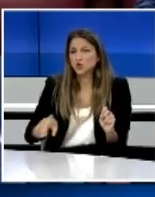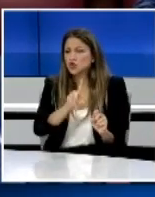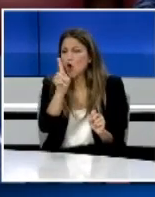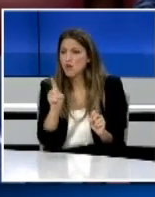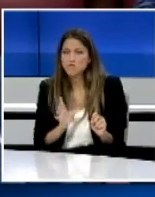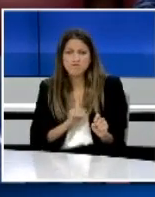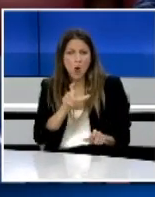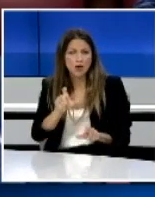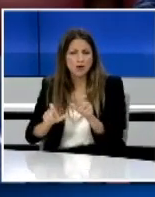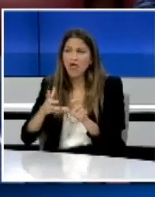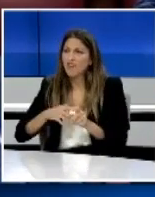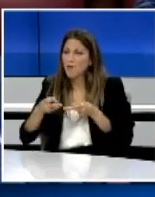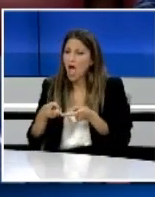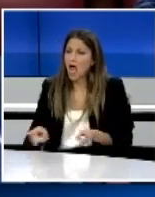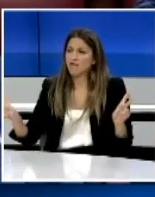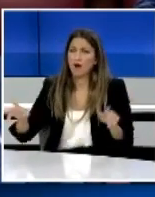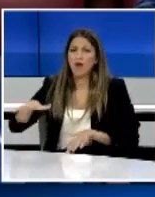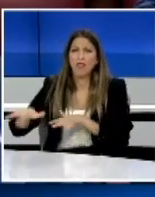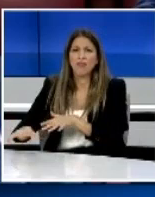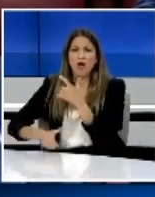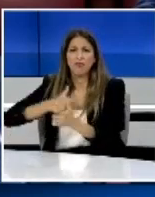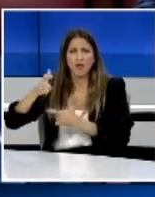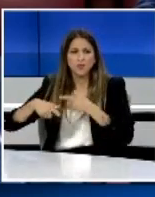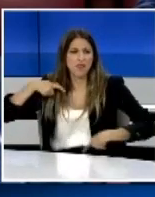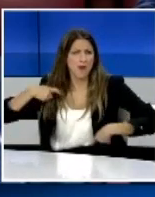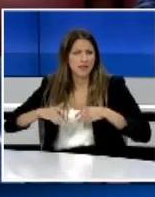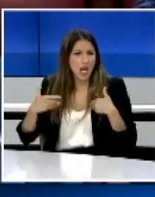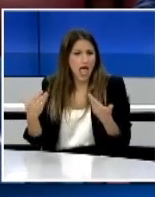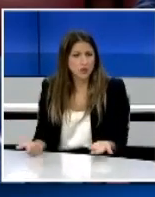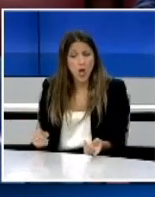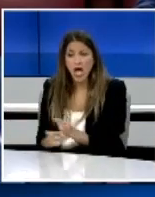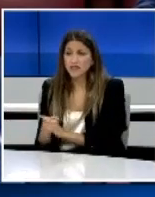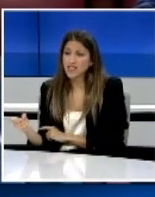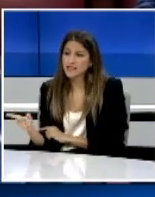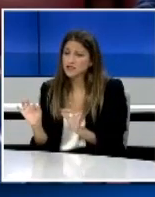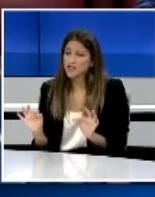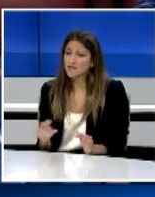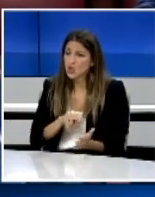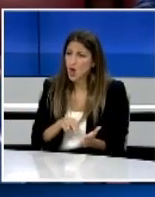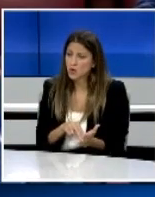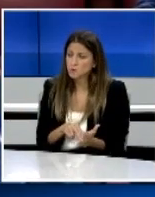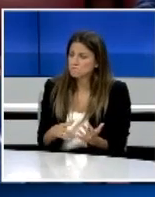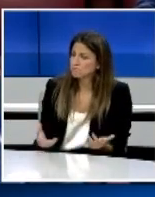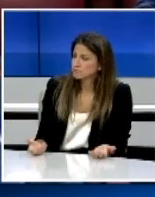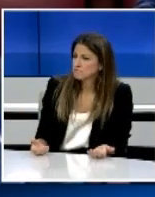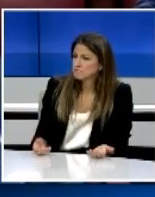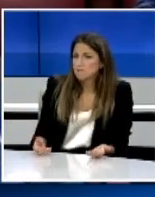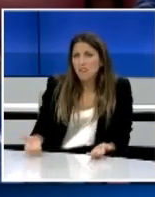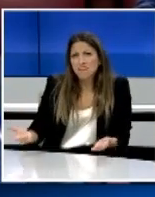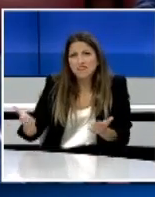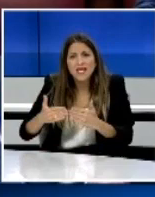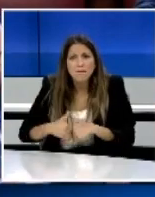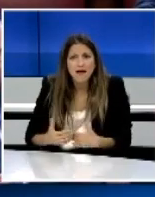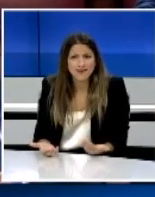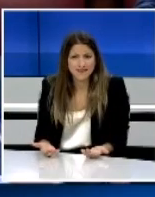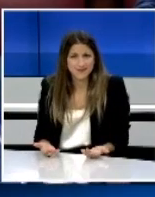το ανεξέλεγκτο των διαδηλώσεων, ενώ εσείς έχετε ως μοναδικό στόχο τη ρύθμιση και τίποτα παραπάνω, όλο σας το επιχείρημα, εφόσον δεν απαντάτε